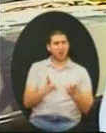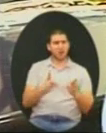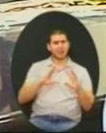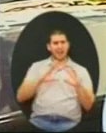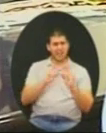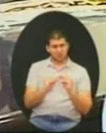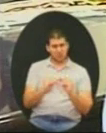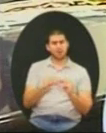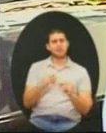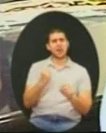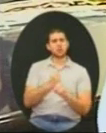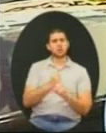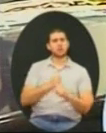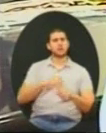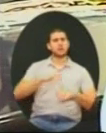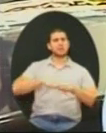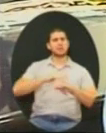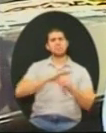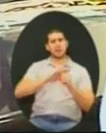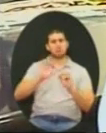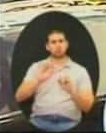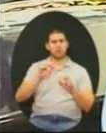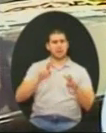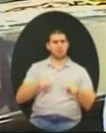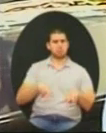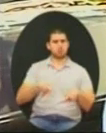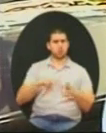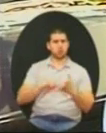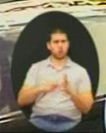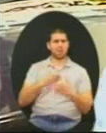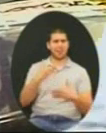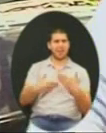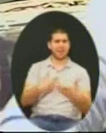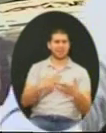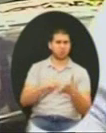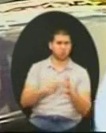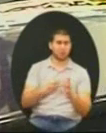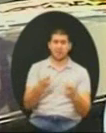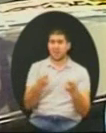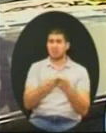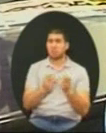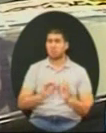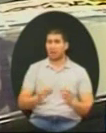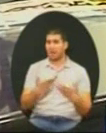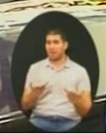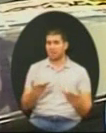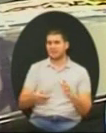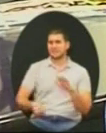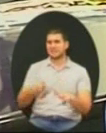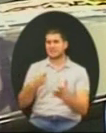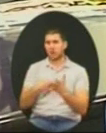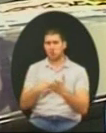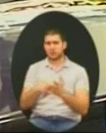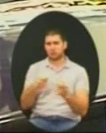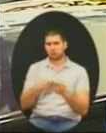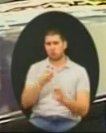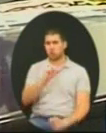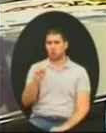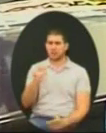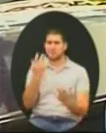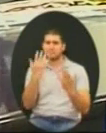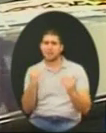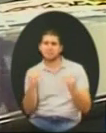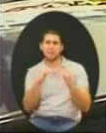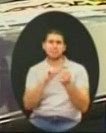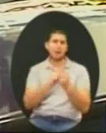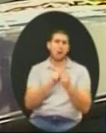את ימיה ולקיים קדנציה מלאה, כדי לממש את התוכניות שלה וכדי לקדם את התוכניות שלה, ובלי שום קשר למה יחליט שר האוצר בנושא הנוכחי, מתי